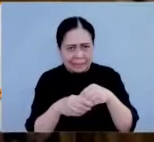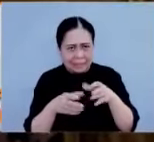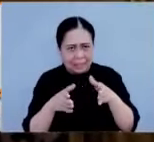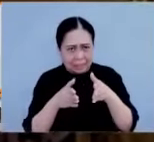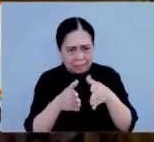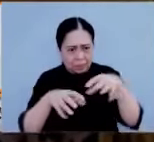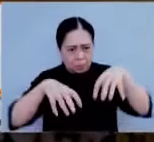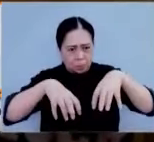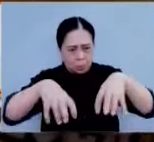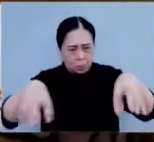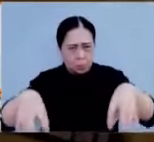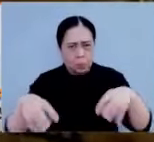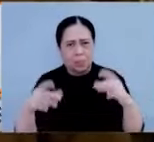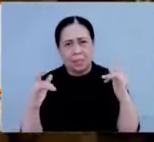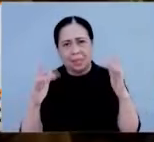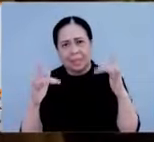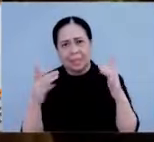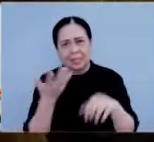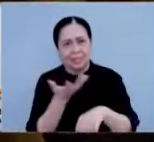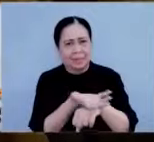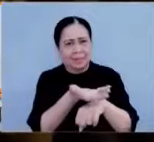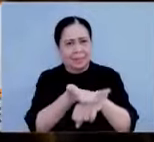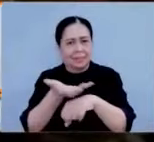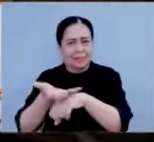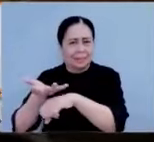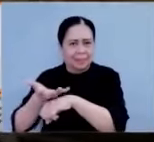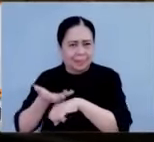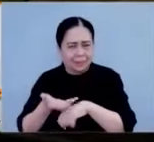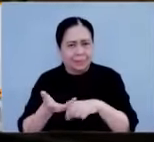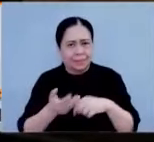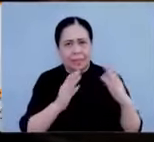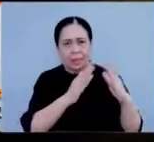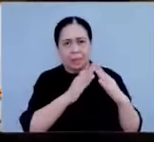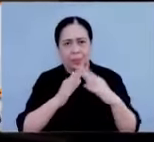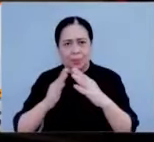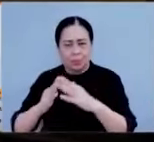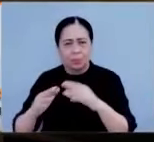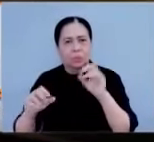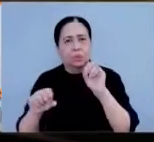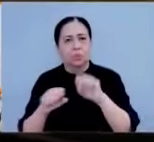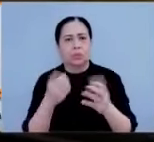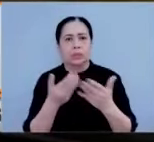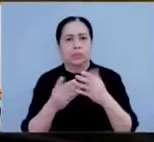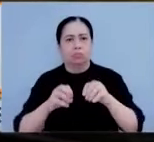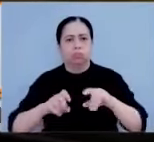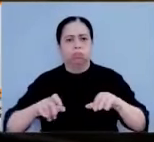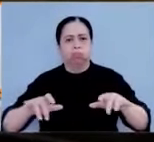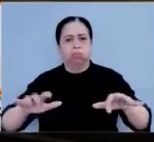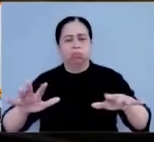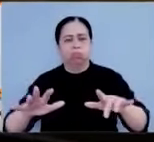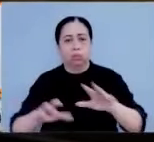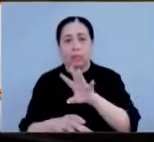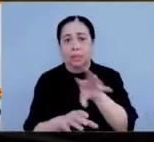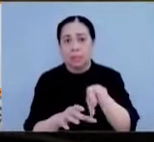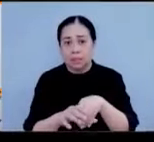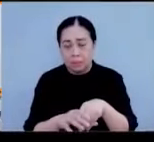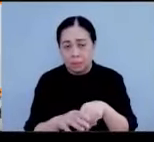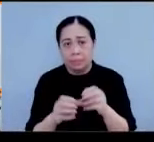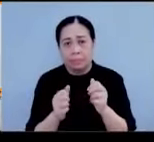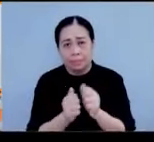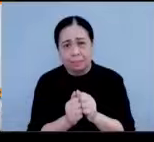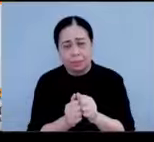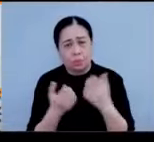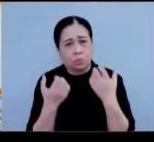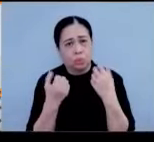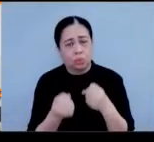pawang gawa sa light materials ang mga bahay, kaya madaling kumalat ang apoy. Isama nyo pa dyan ang malakas